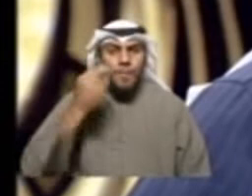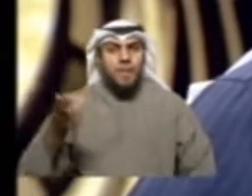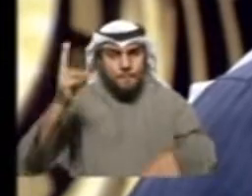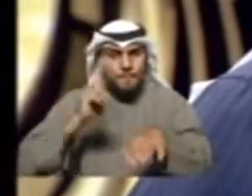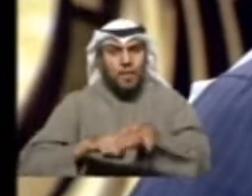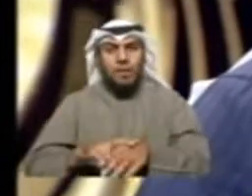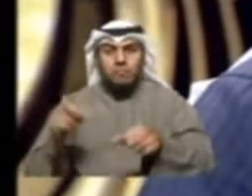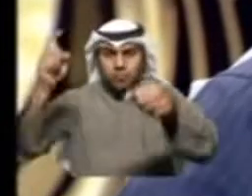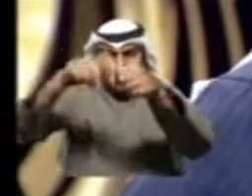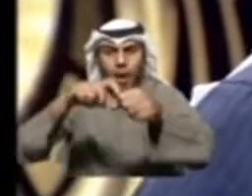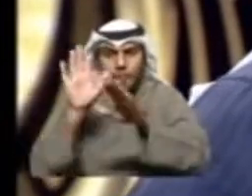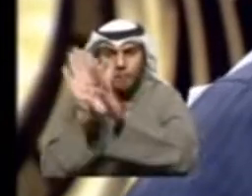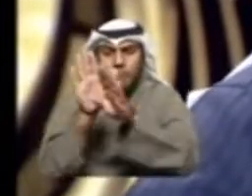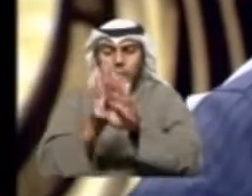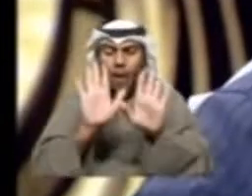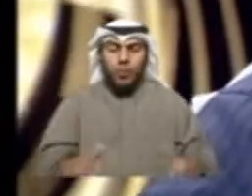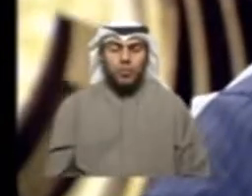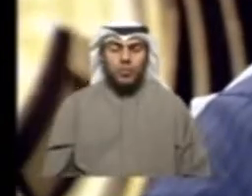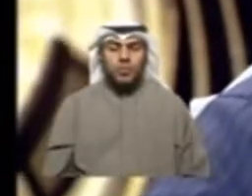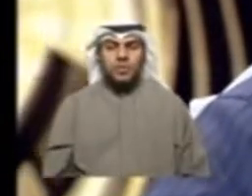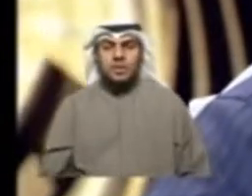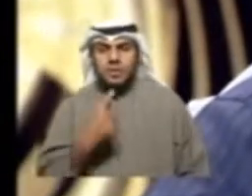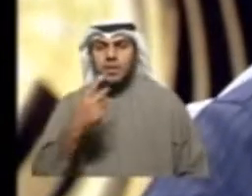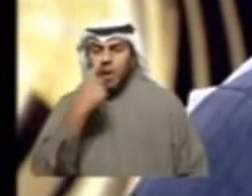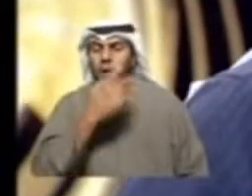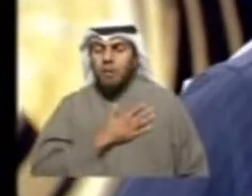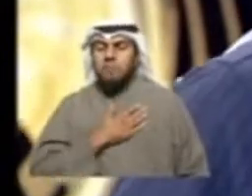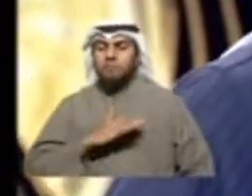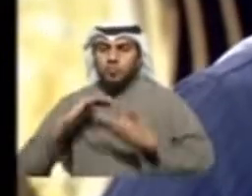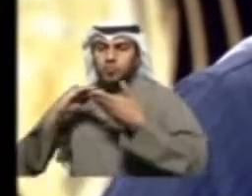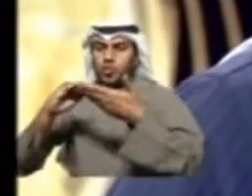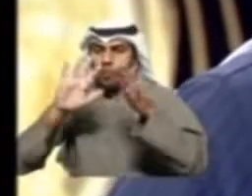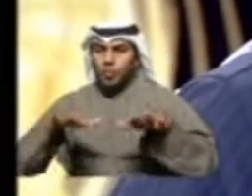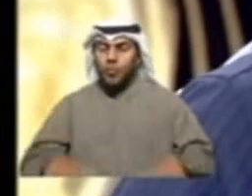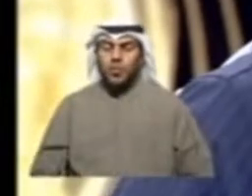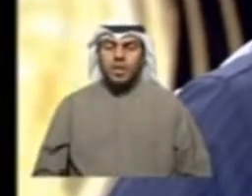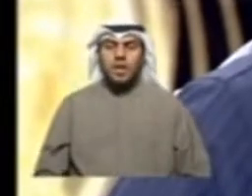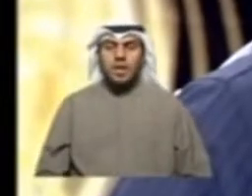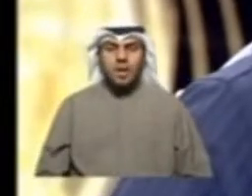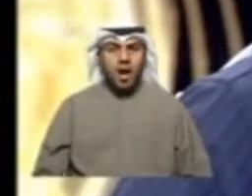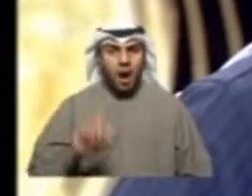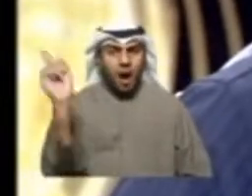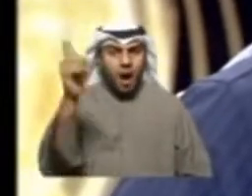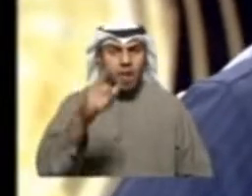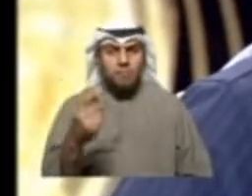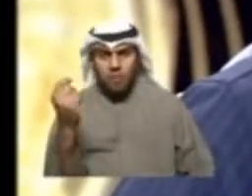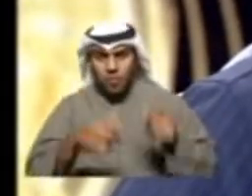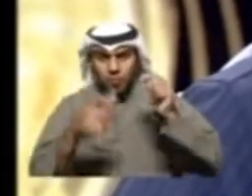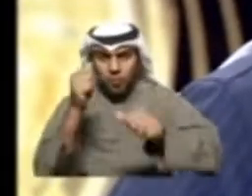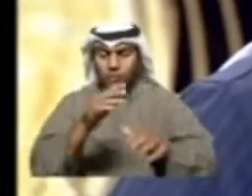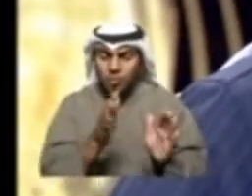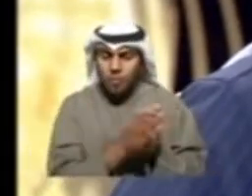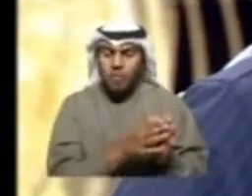من في إطار مؤسسات المجتمع المدني، وهذه يعني جدا مهمة بالإضافة إلى الأموال المزمع